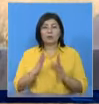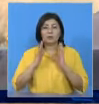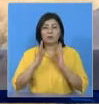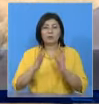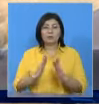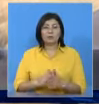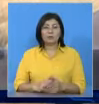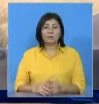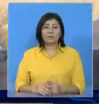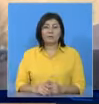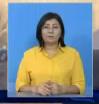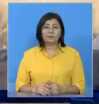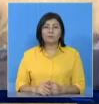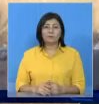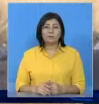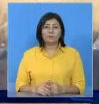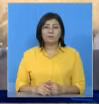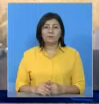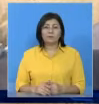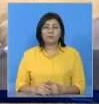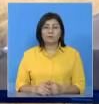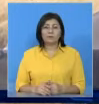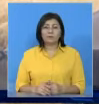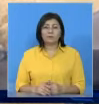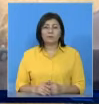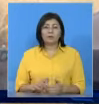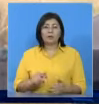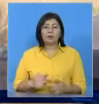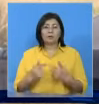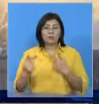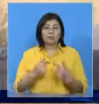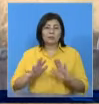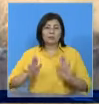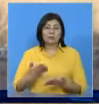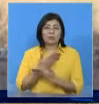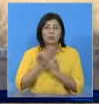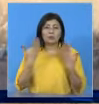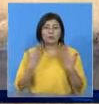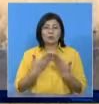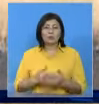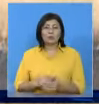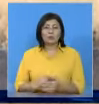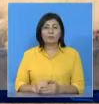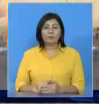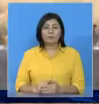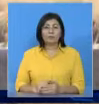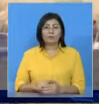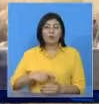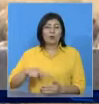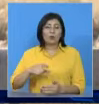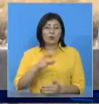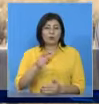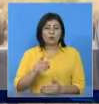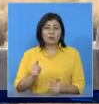есепке алып, ешқандай зақым келтіретіндей жағдай жасап отқан жоқпыз. Тек қана арнан өзін су